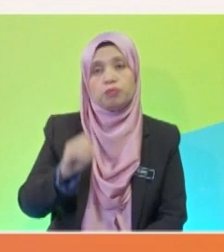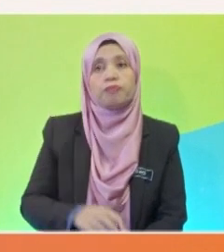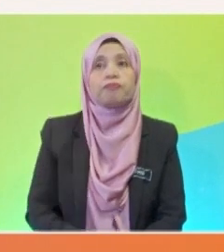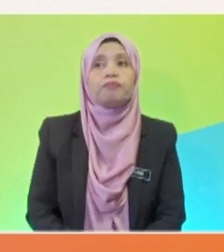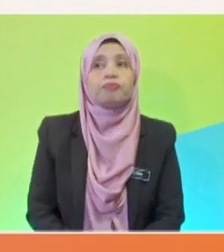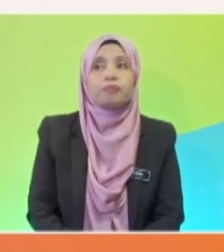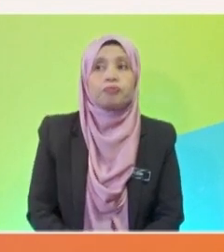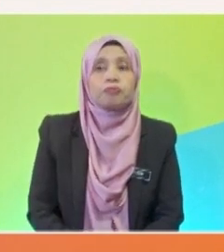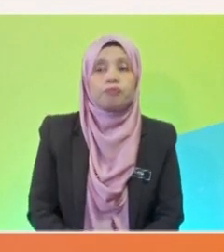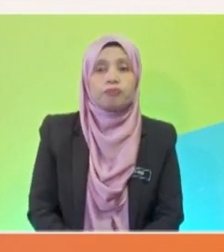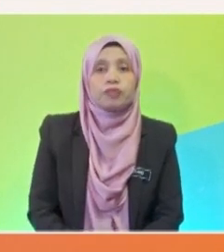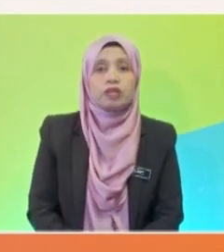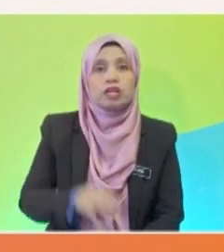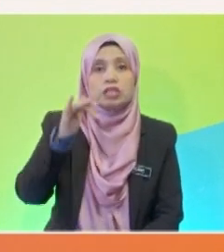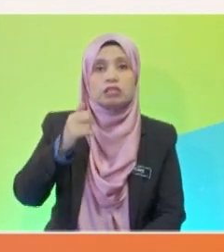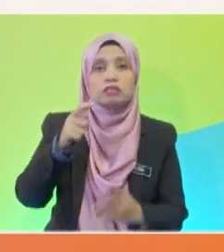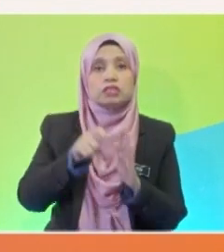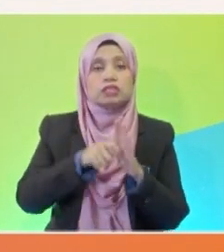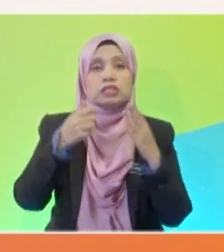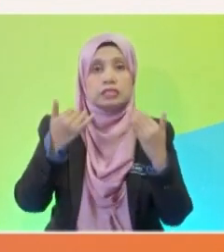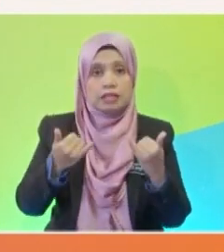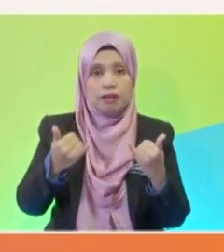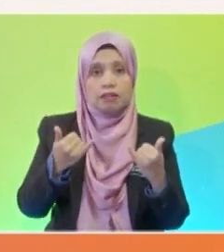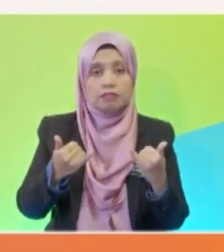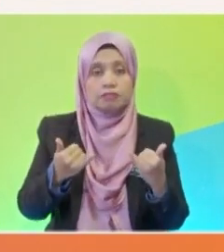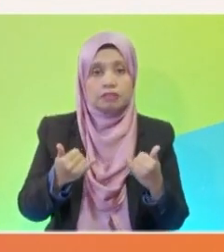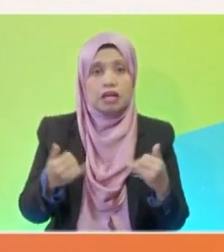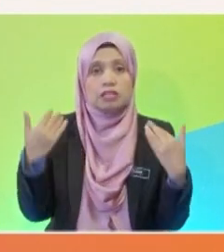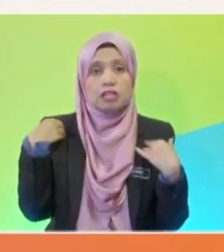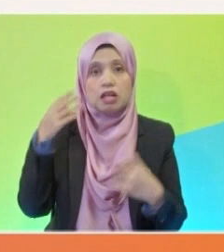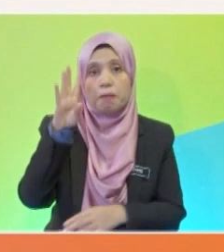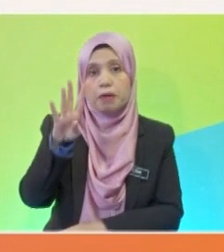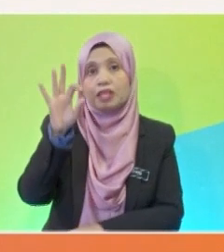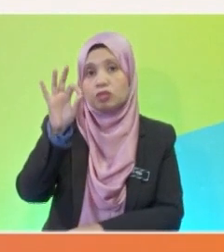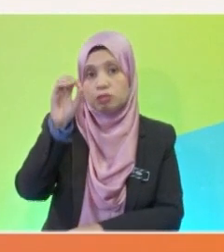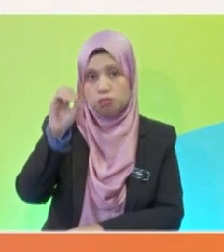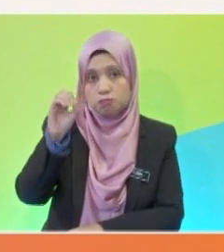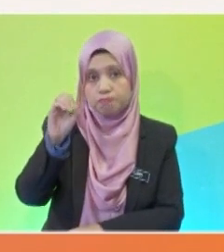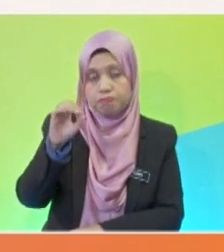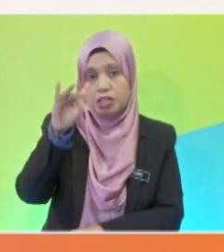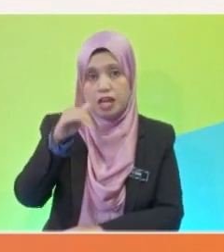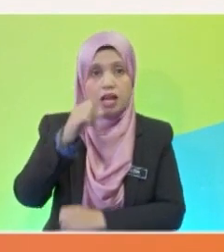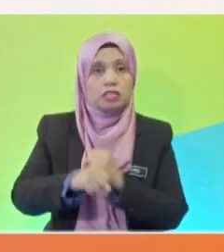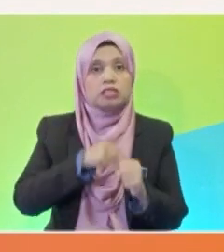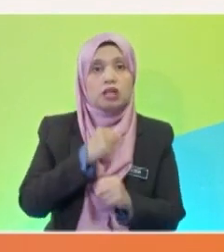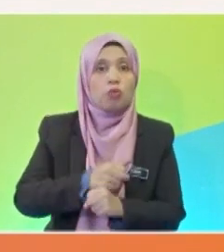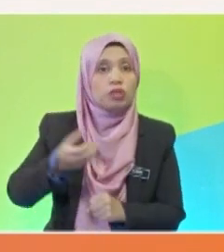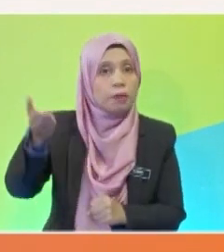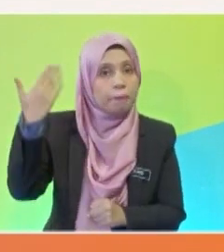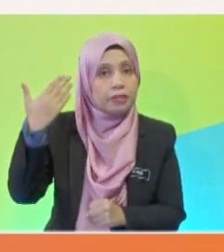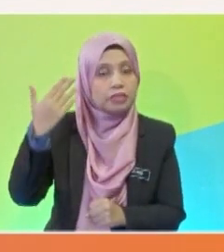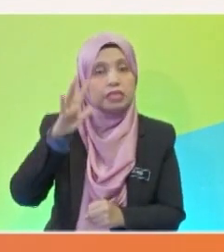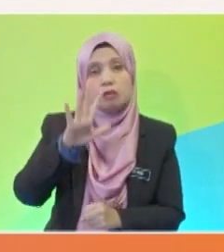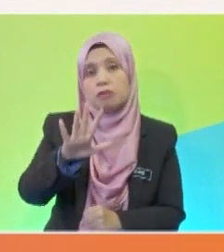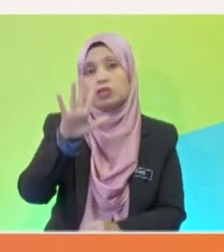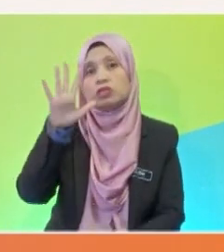murid-murid. Yang terkini, peruntukan hutang ragu yang terkini adalah RM490. Yang tahun lepas